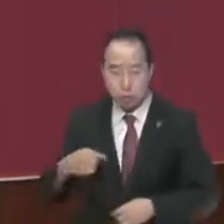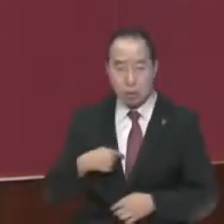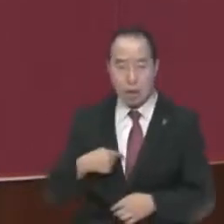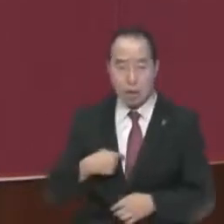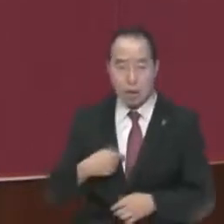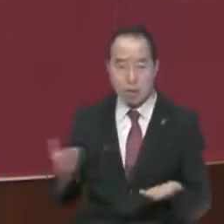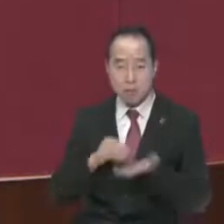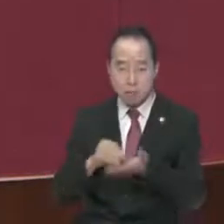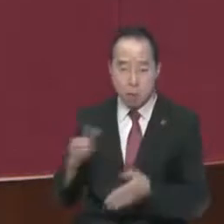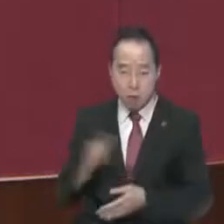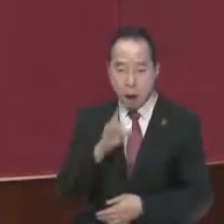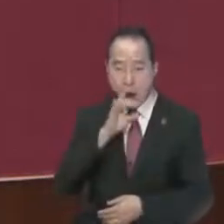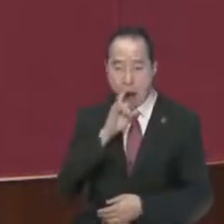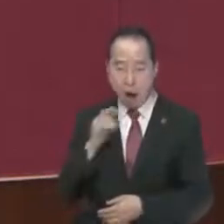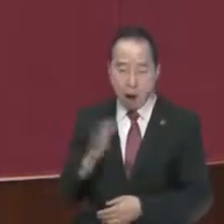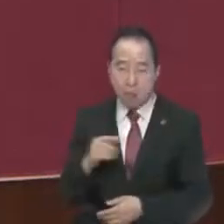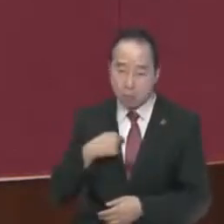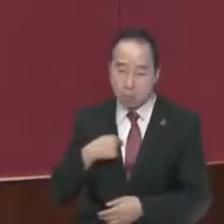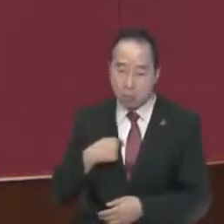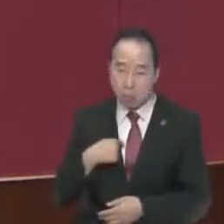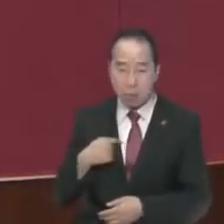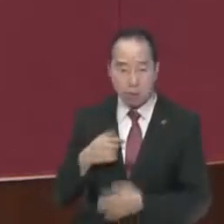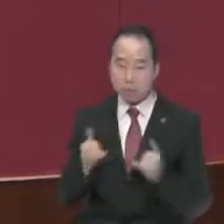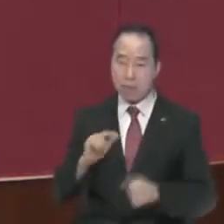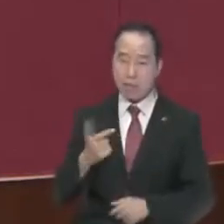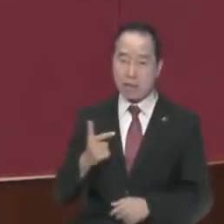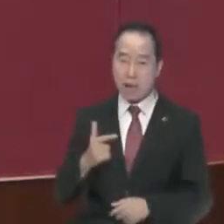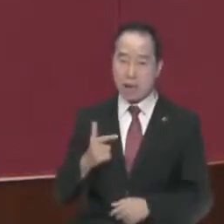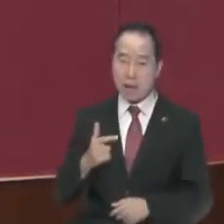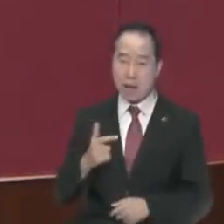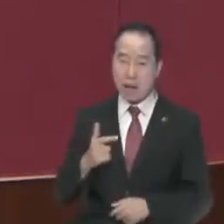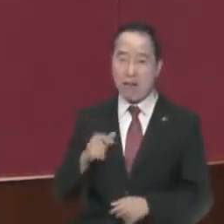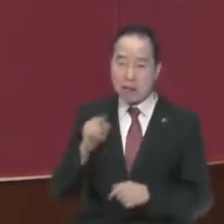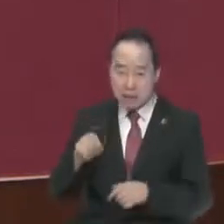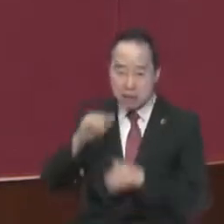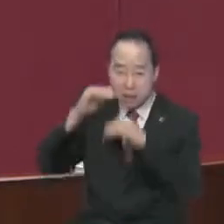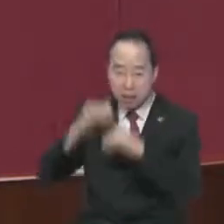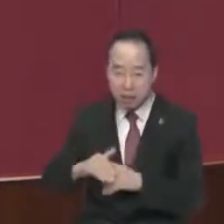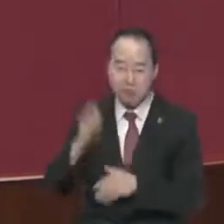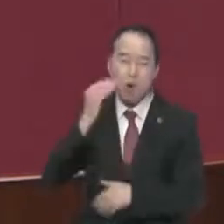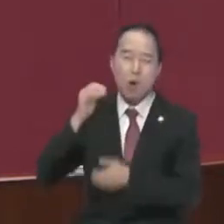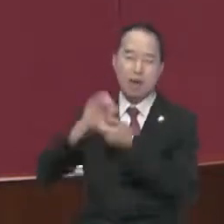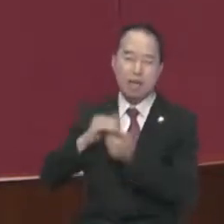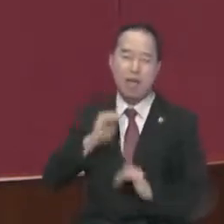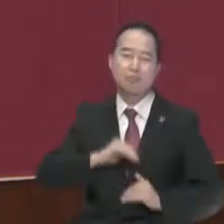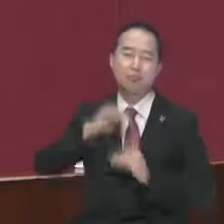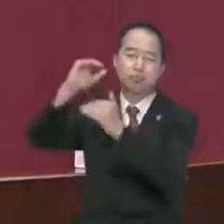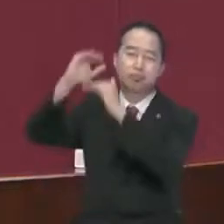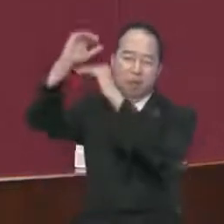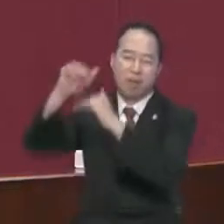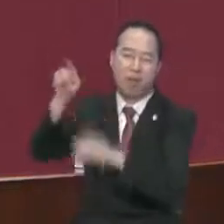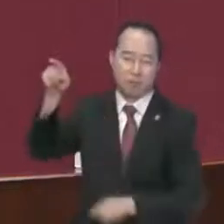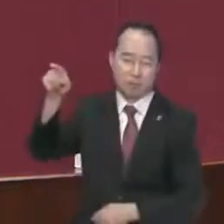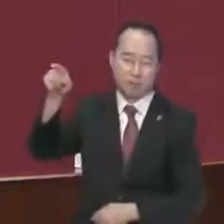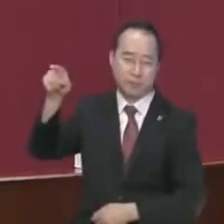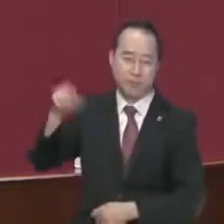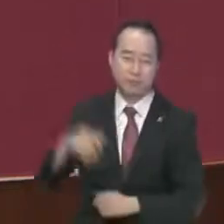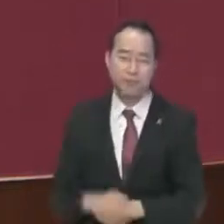국민이 아니냐고 묻습니다. 청와대 국민청원에 올라온 사연입니다. 정부에게 묻겠습니다.